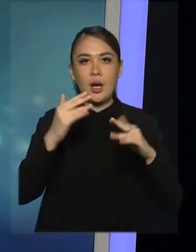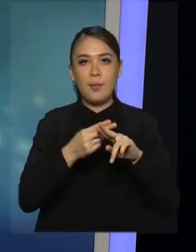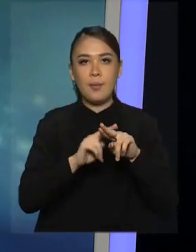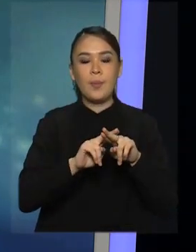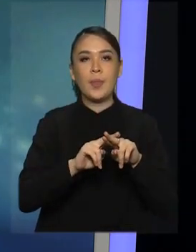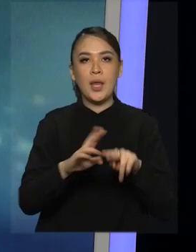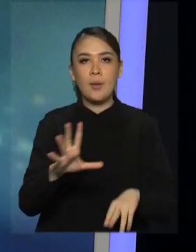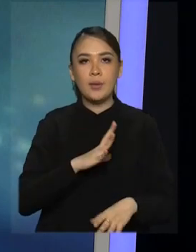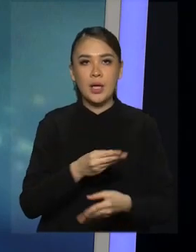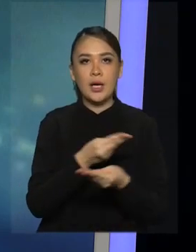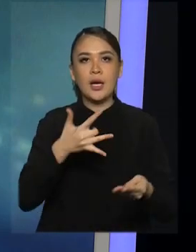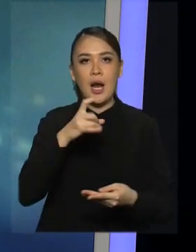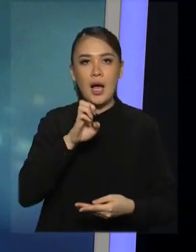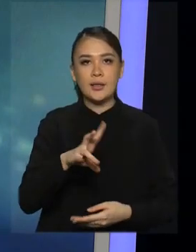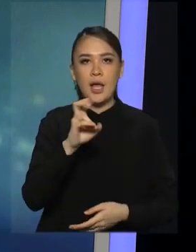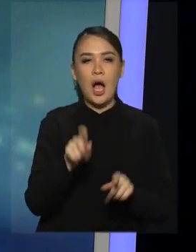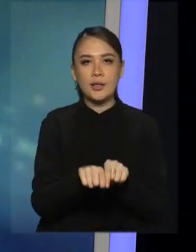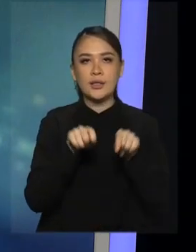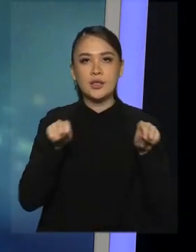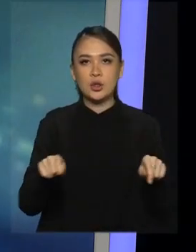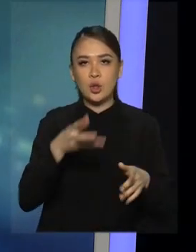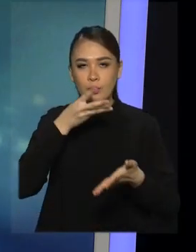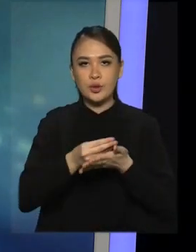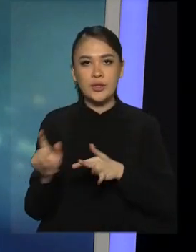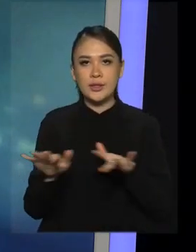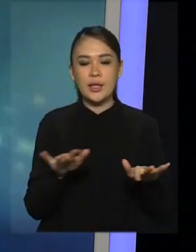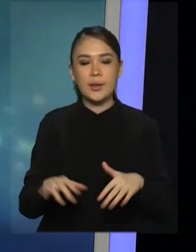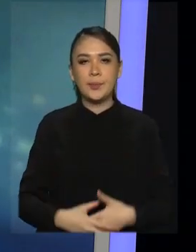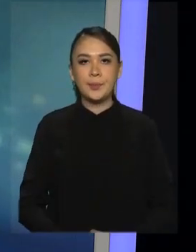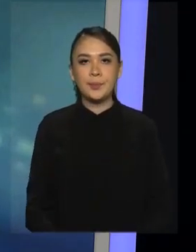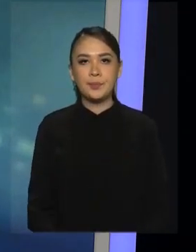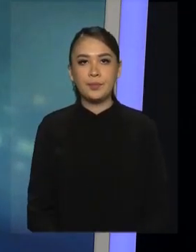квалификации, предоставление грантов на открытие собственного дела.